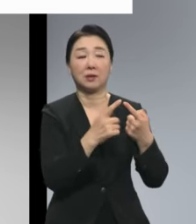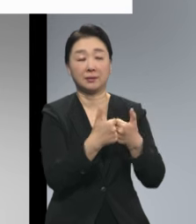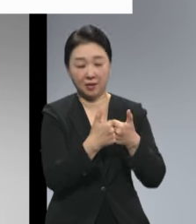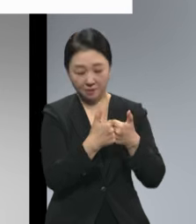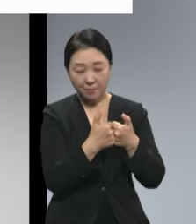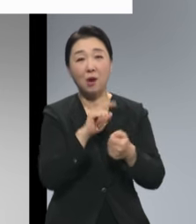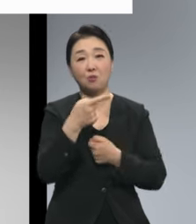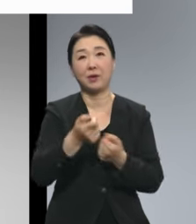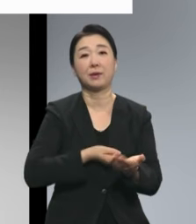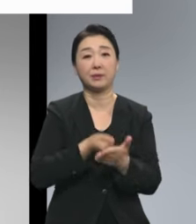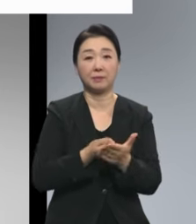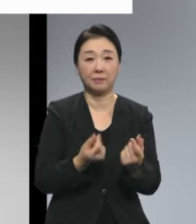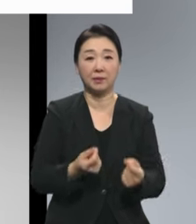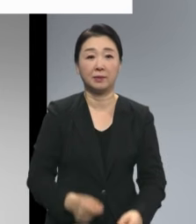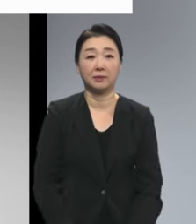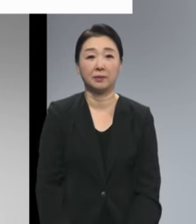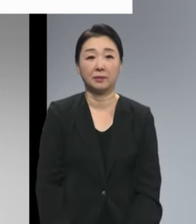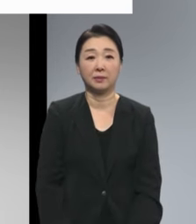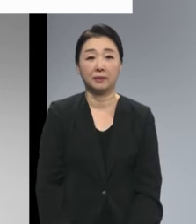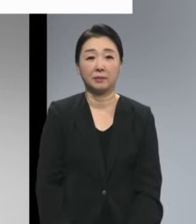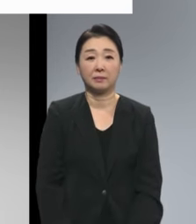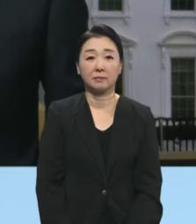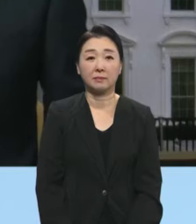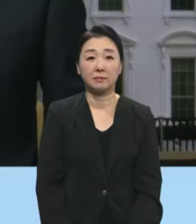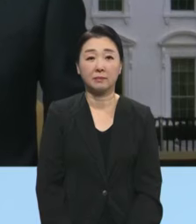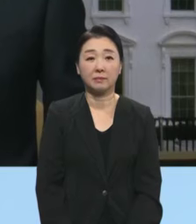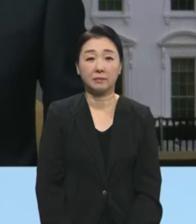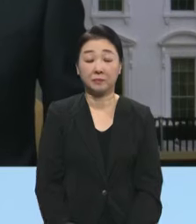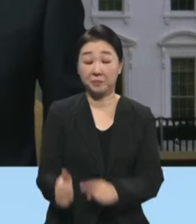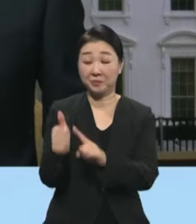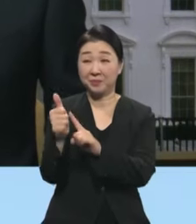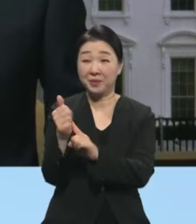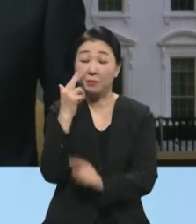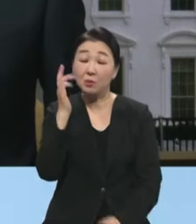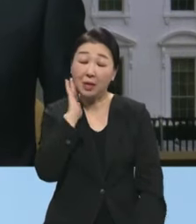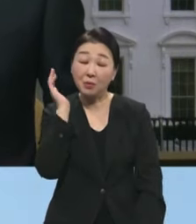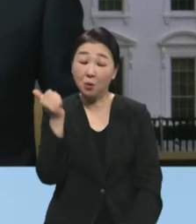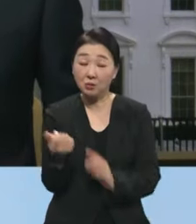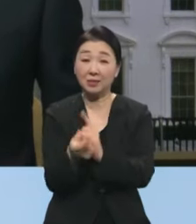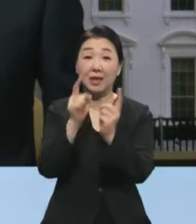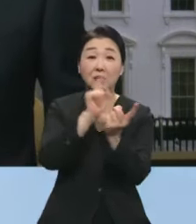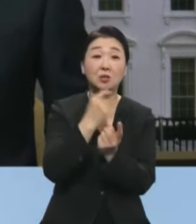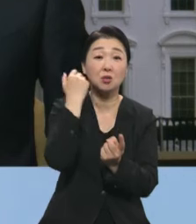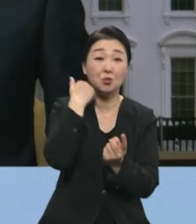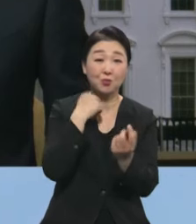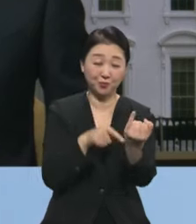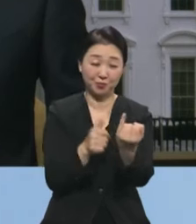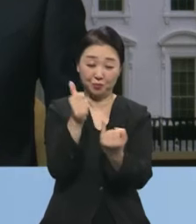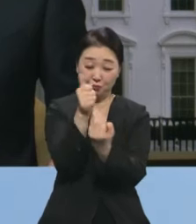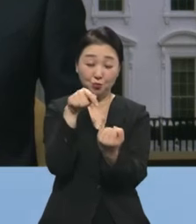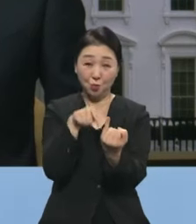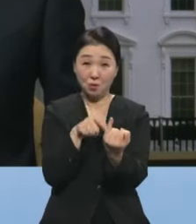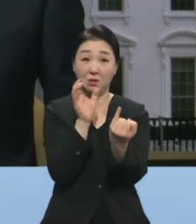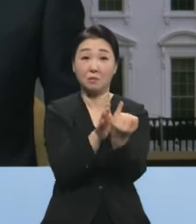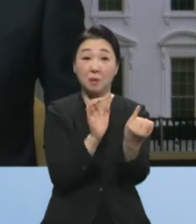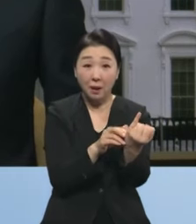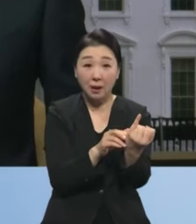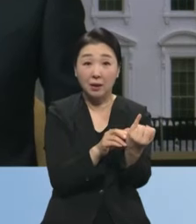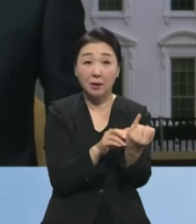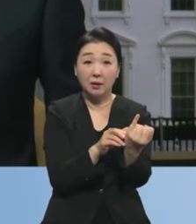뒤 결정을 내린 걸로 보입니다. 자신을 대신할 후보로는 카멀라 해리스 부통령을 지명했는데요. 그럼 이제